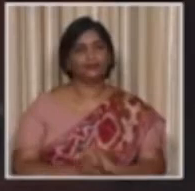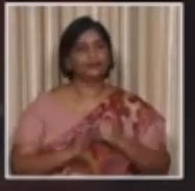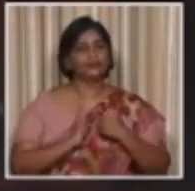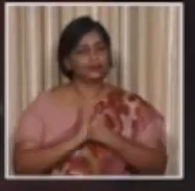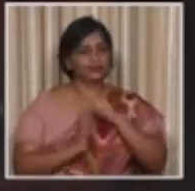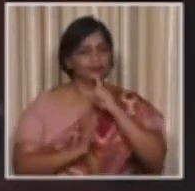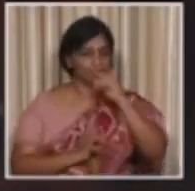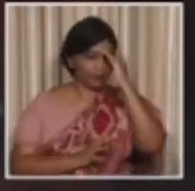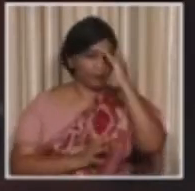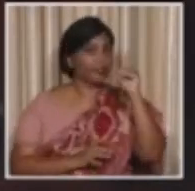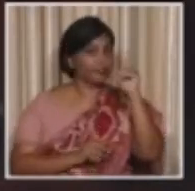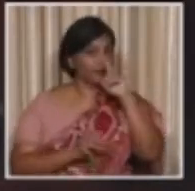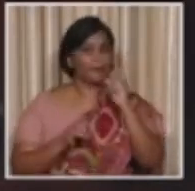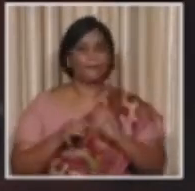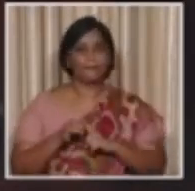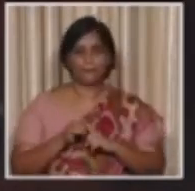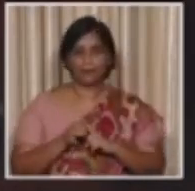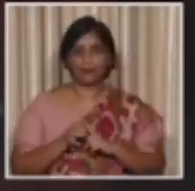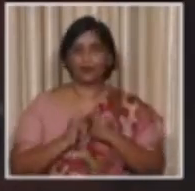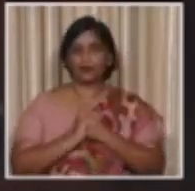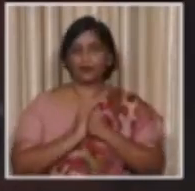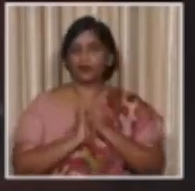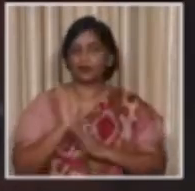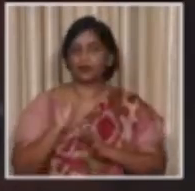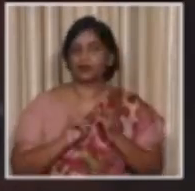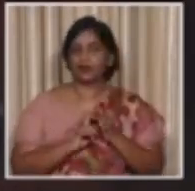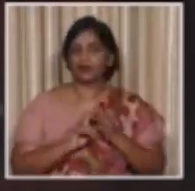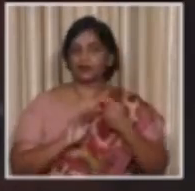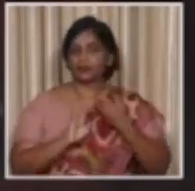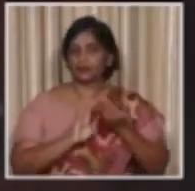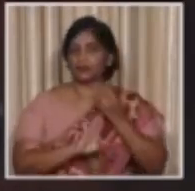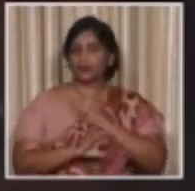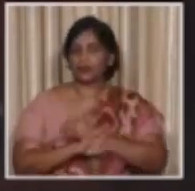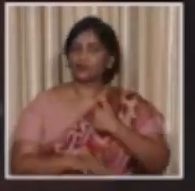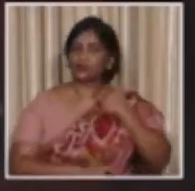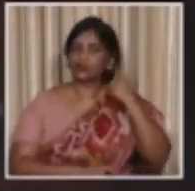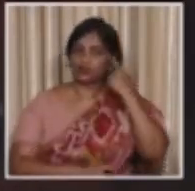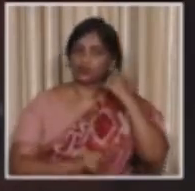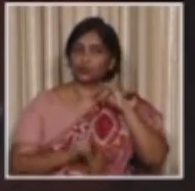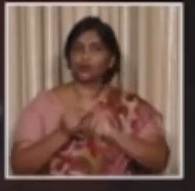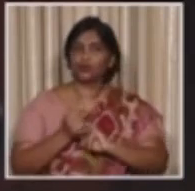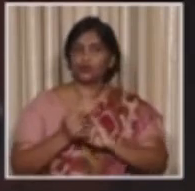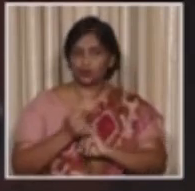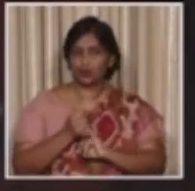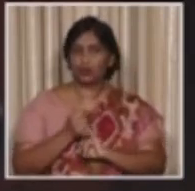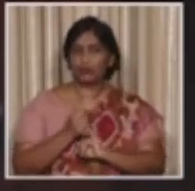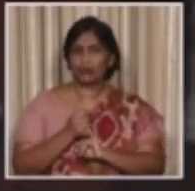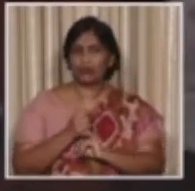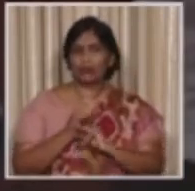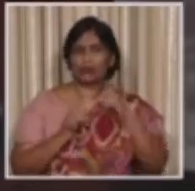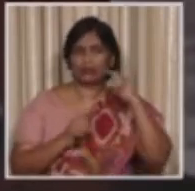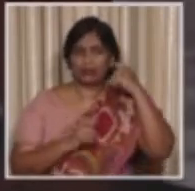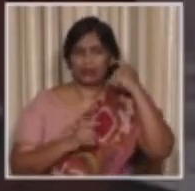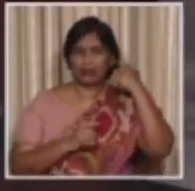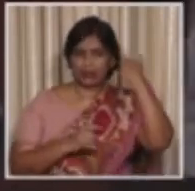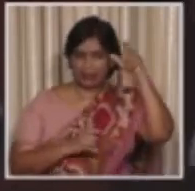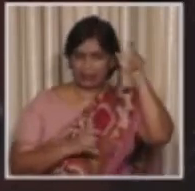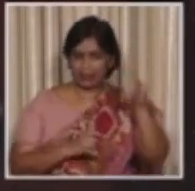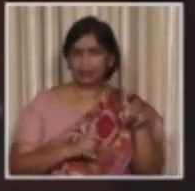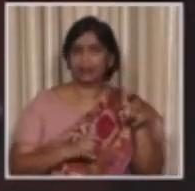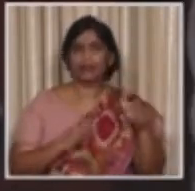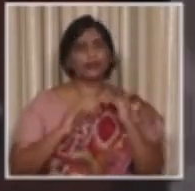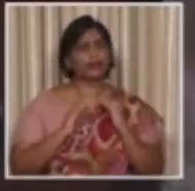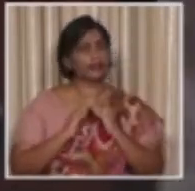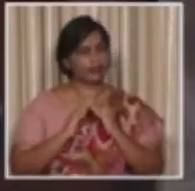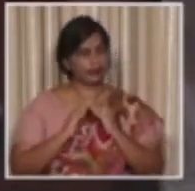Garukatanakatuni Magi Palavini at Ruprashne. ගරු ඇමතිතුමා පහුගිය දවස්වල අපි දන්නවා සුධර්මා නෙත්මි කුමාර මහත්මියගේ